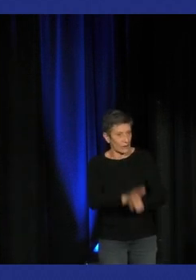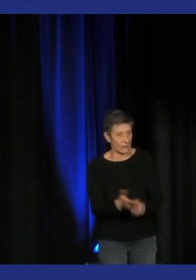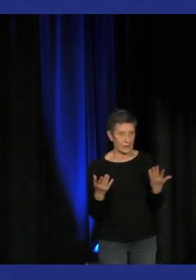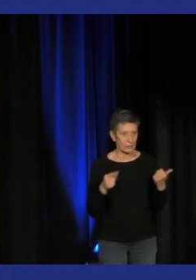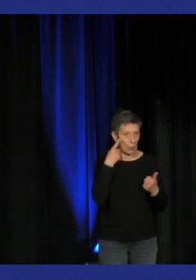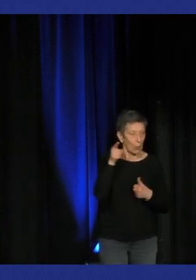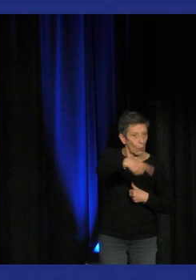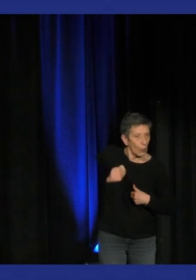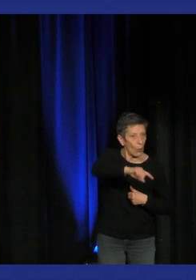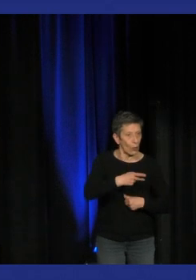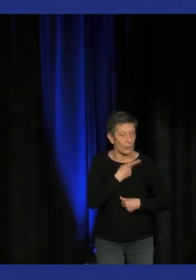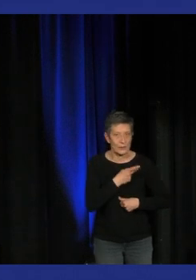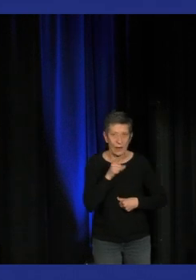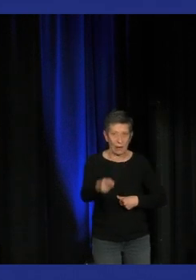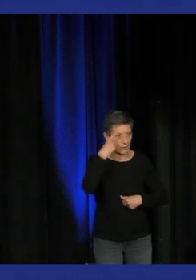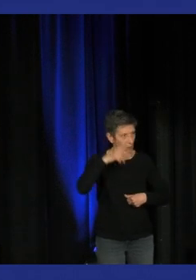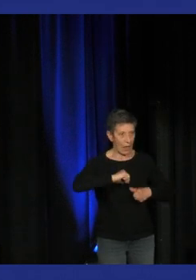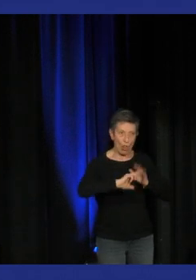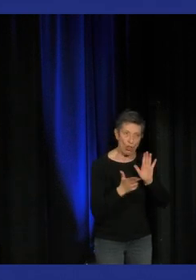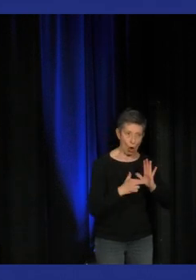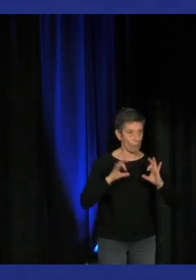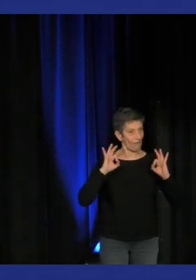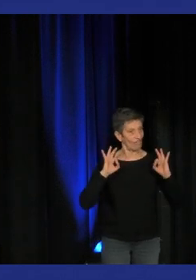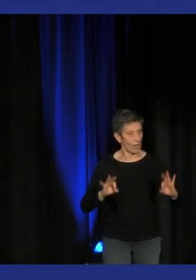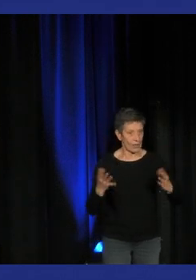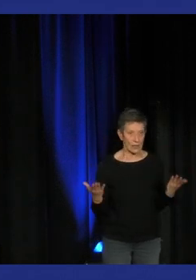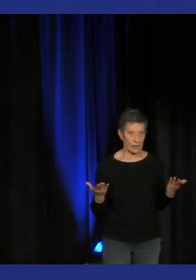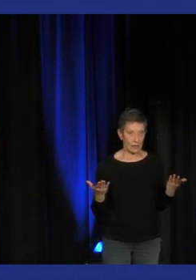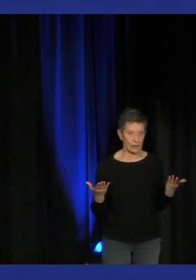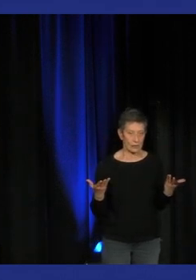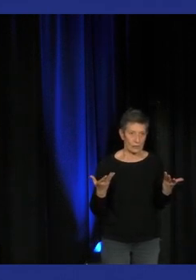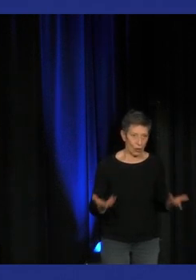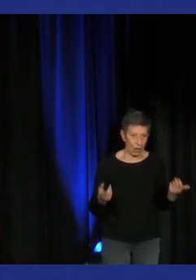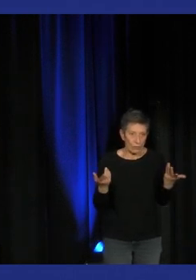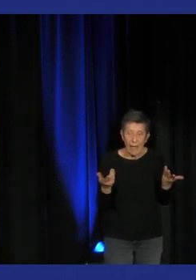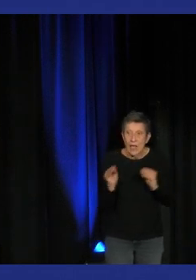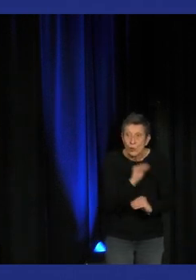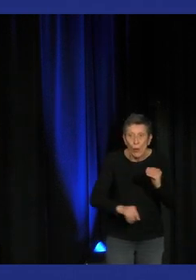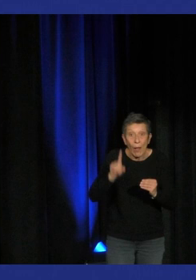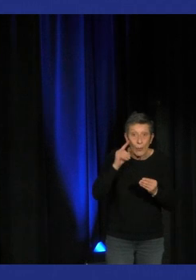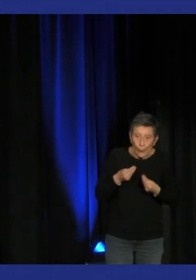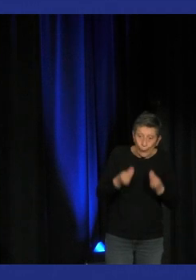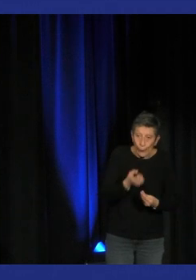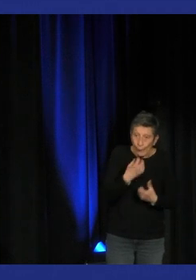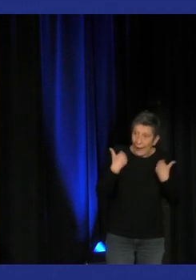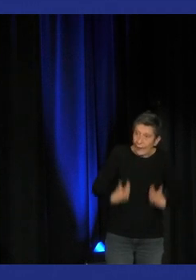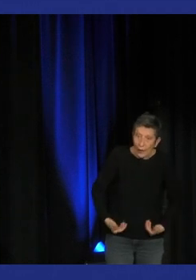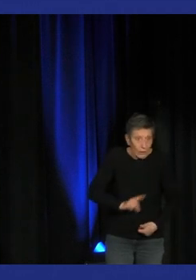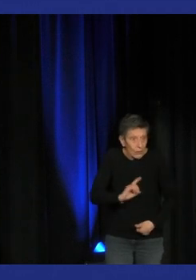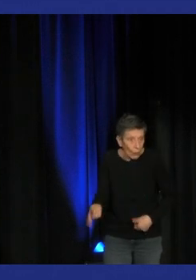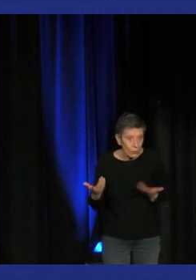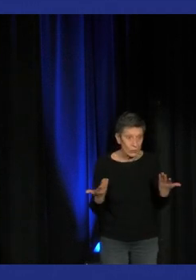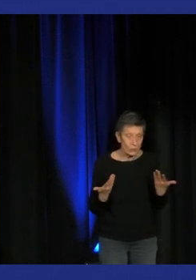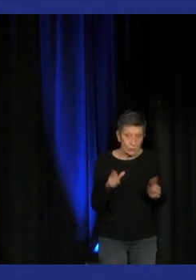normes valides plus qu'être soignés pour leur bien-être. Voilà, c'est un gros problème validiste auquel beaucoup de